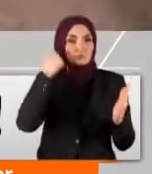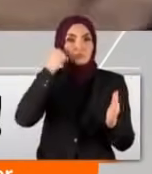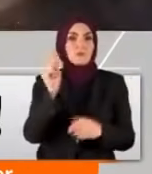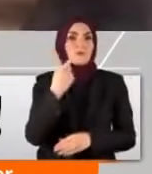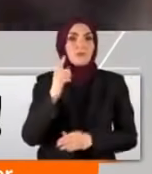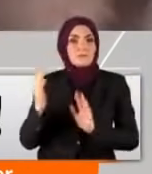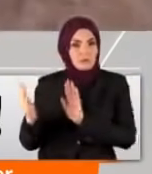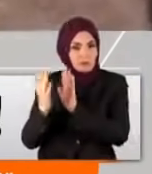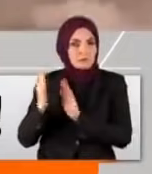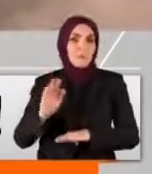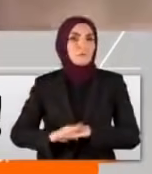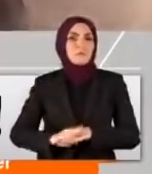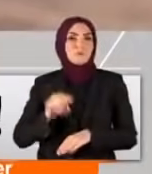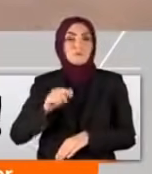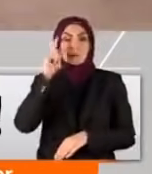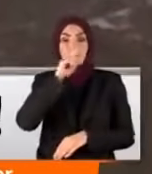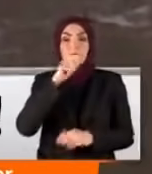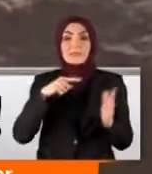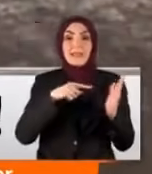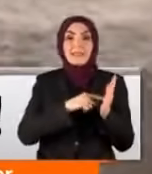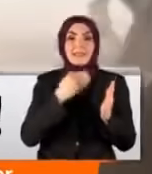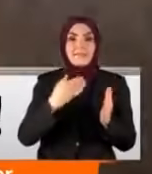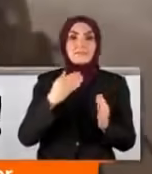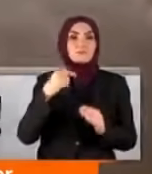amaçsa Suriye'nin kuzeyinde bir terör devleti kurmak.